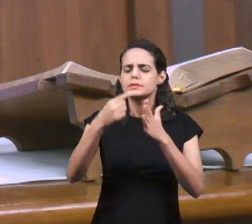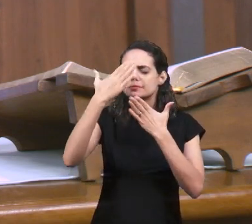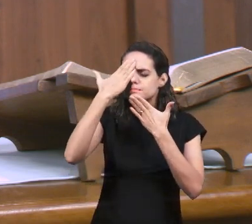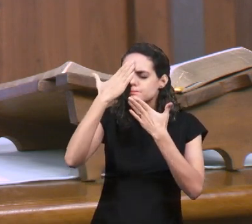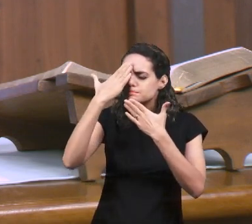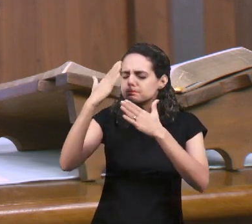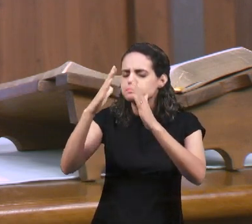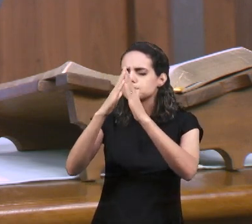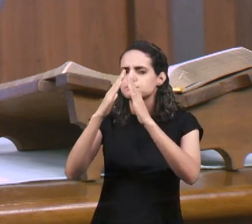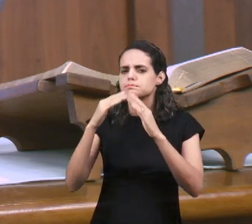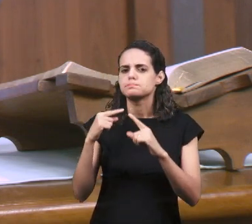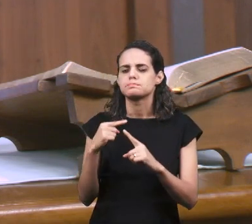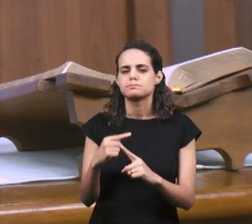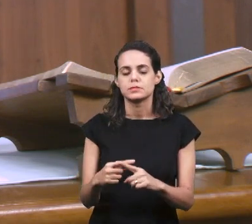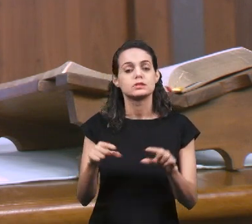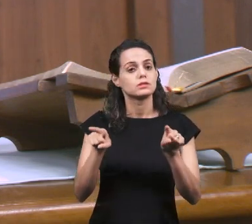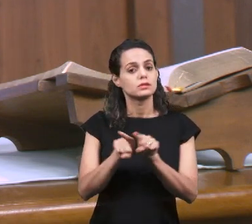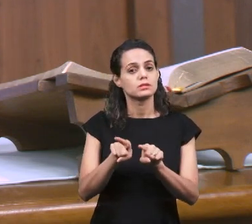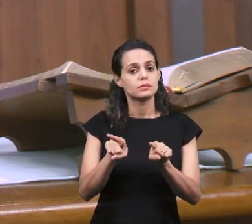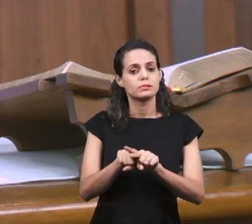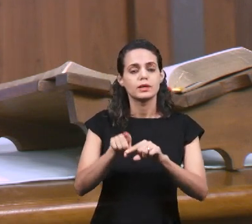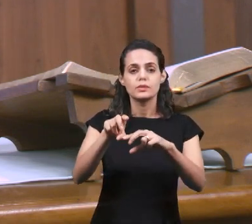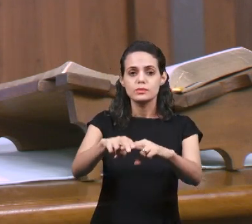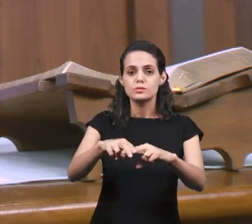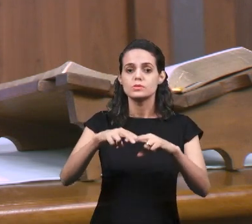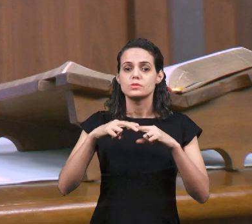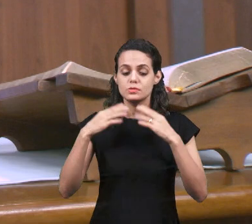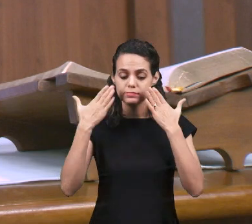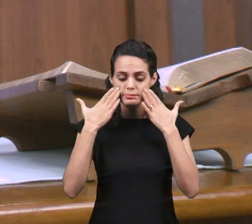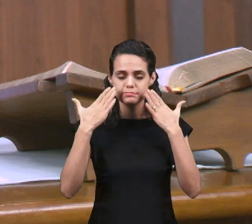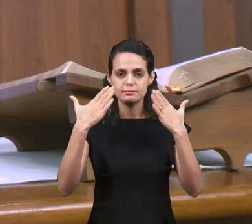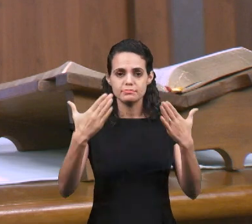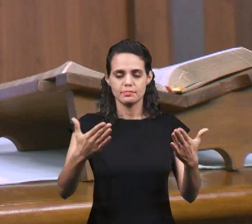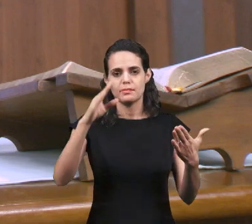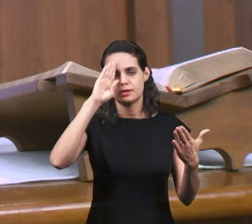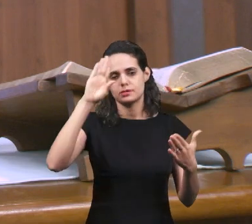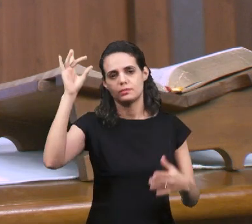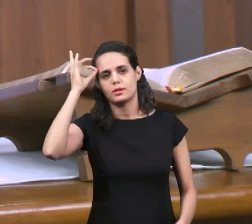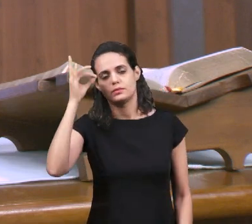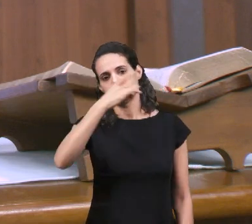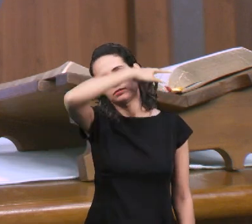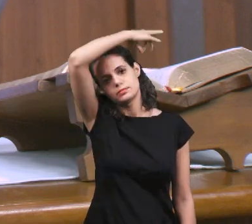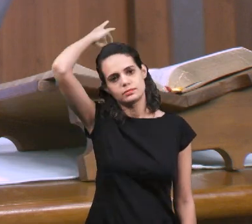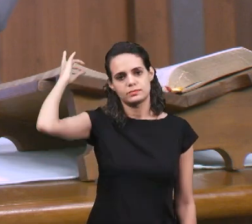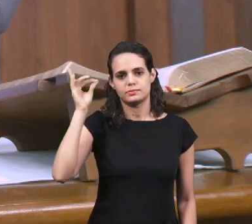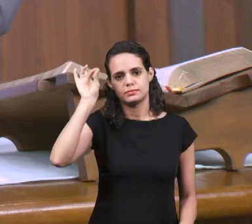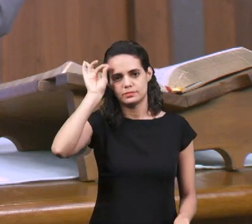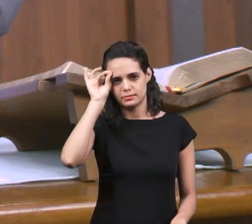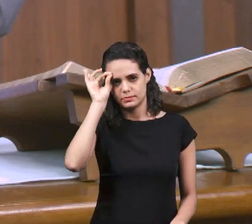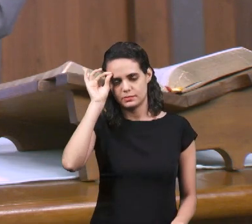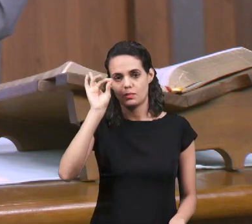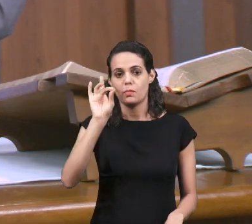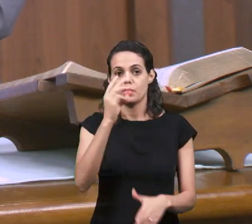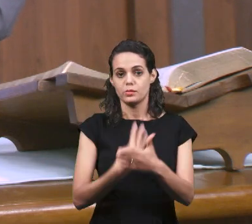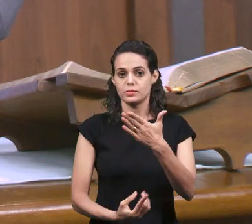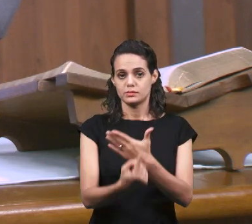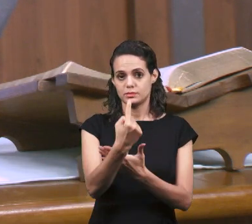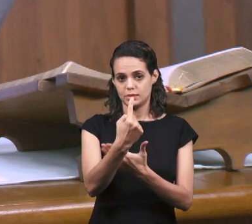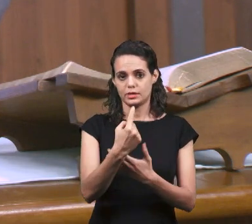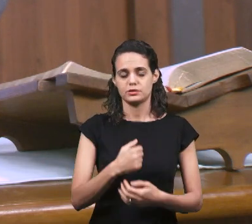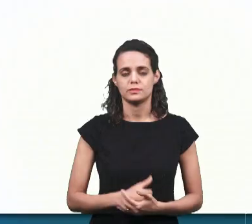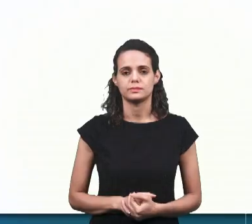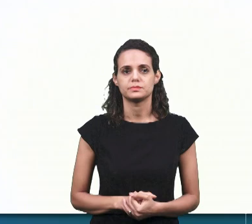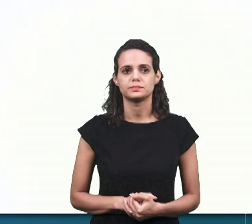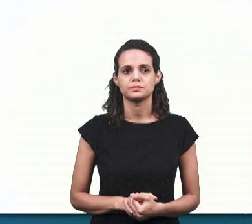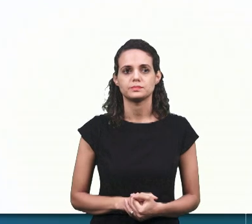l'Église et les raisons exposées par l'action de la Trinité? Vous allez aussi retrouver dans ce texte. Passons plus